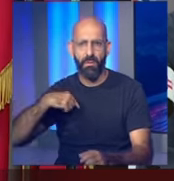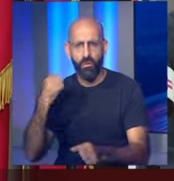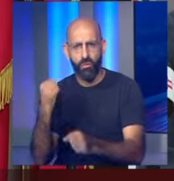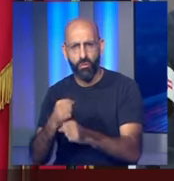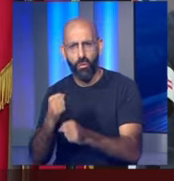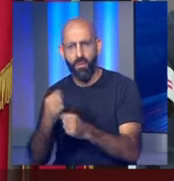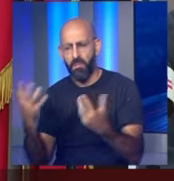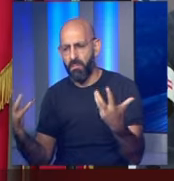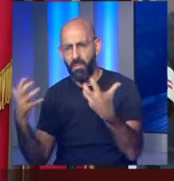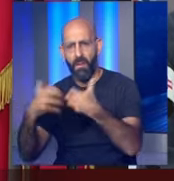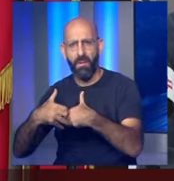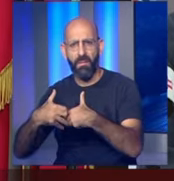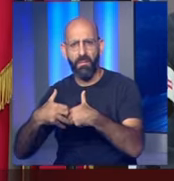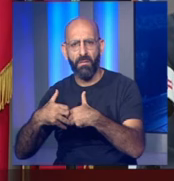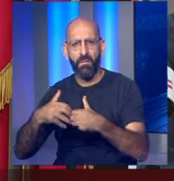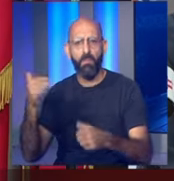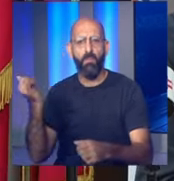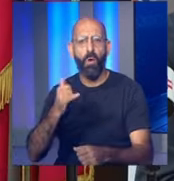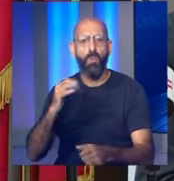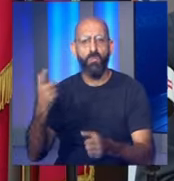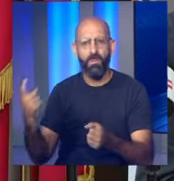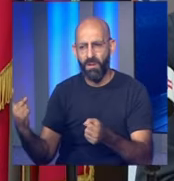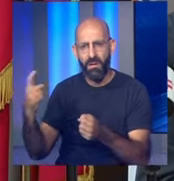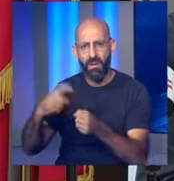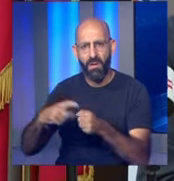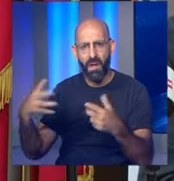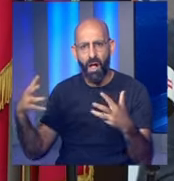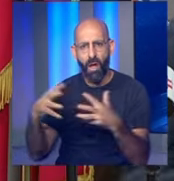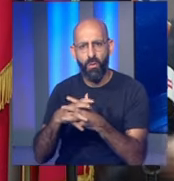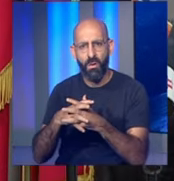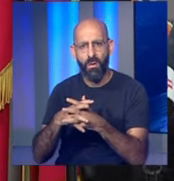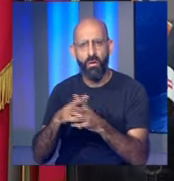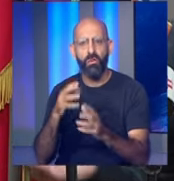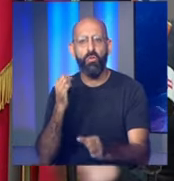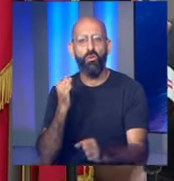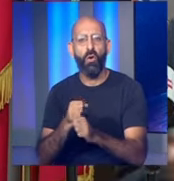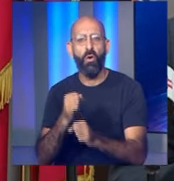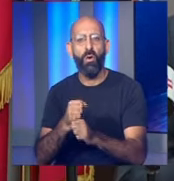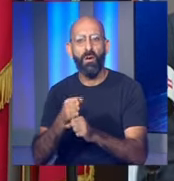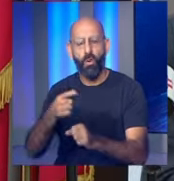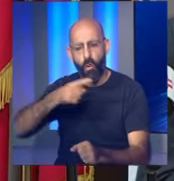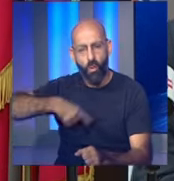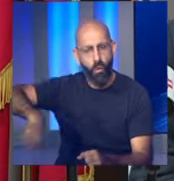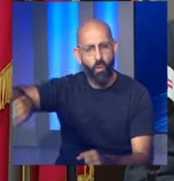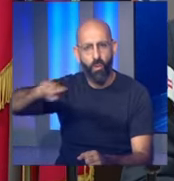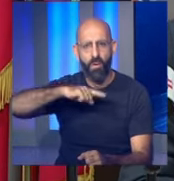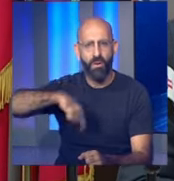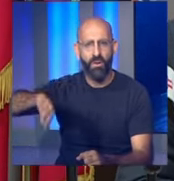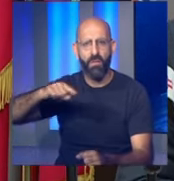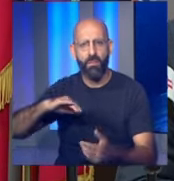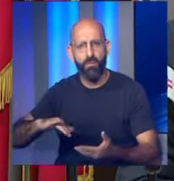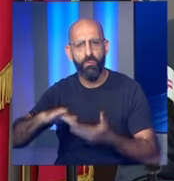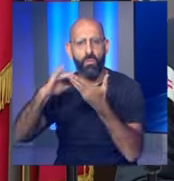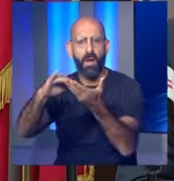المشروع ما كان بيبصر النور لولا تمويل دولة كوريا